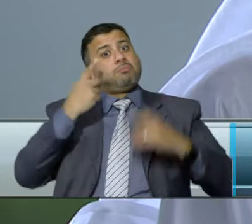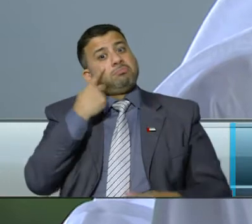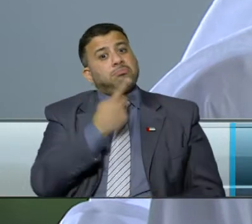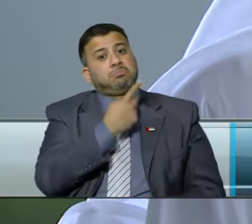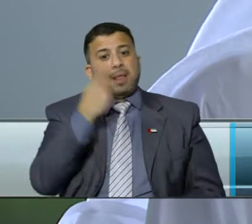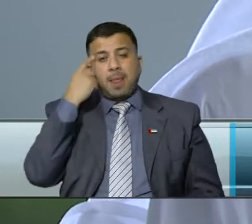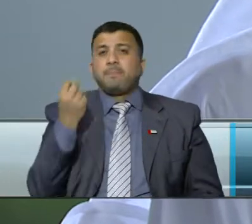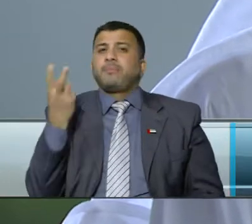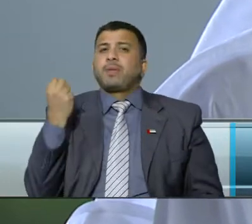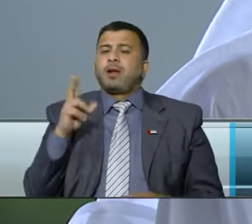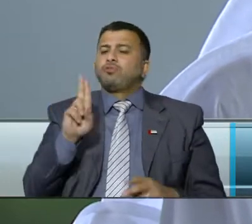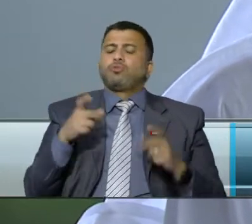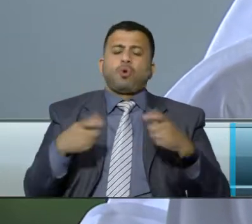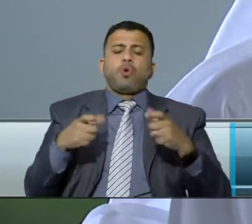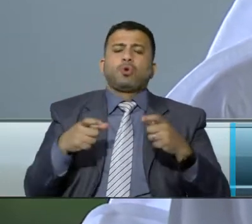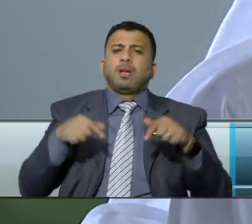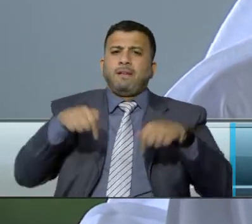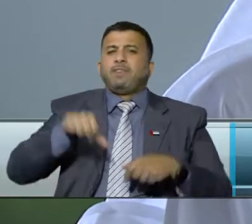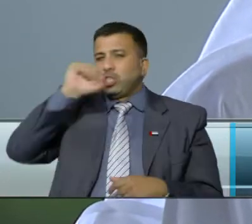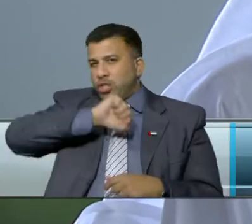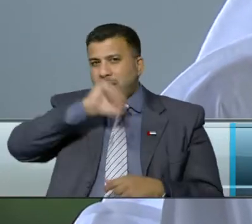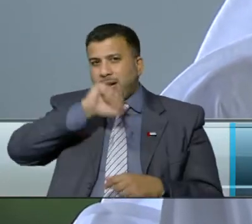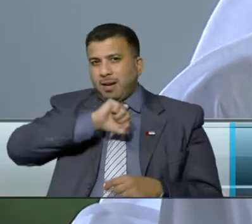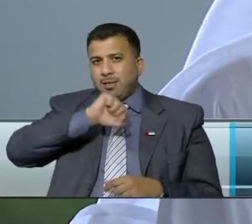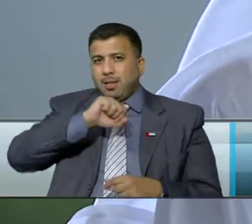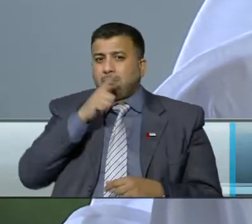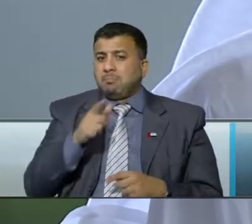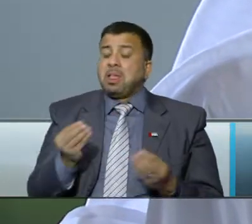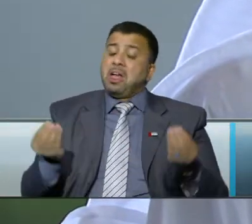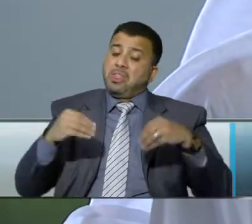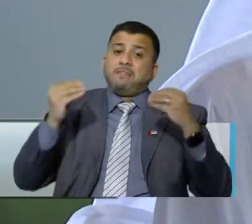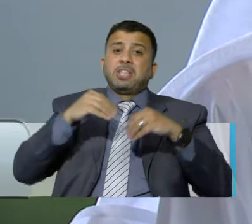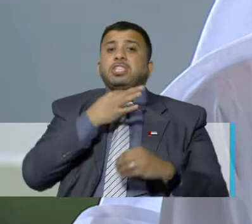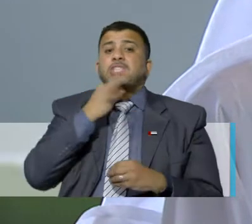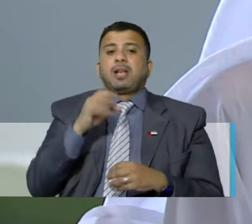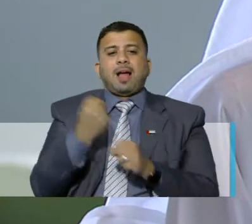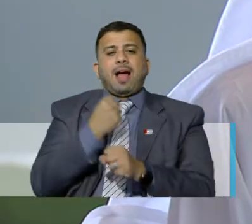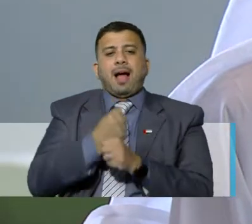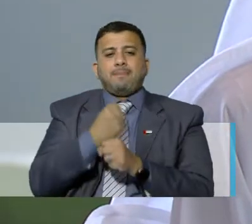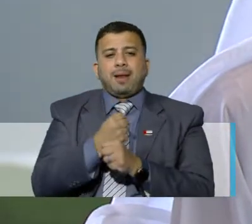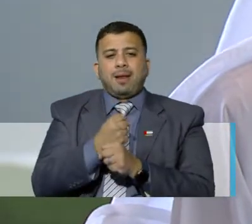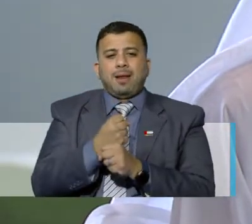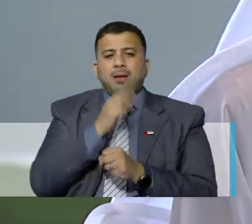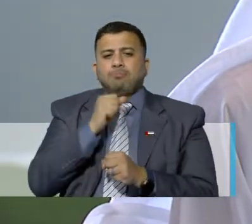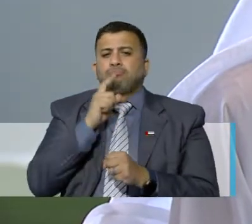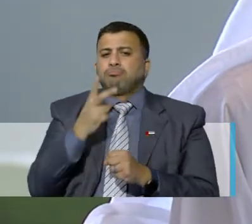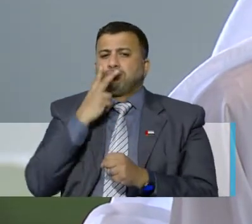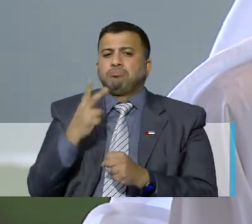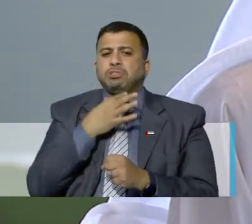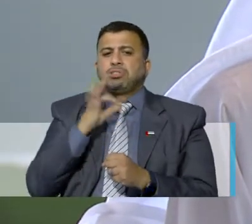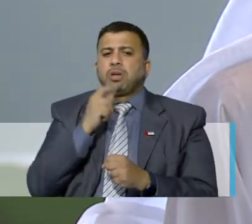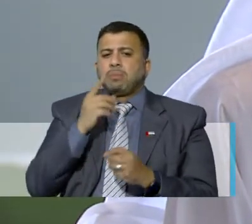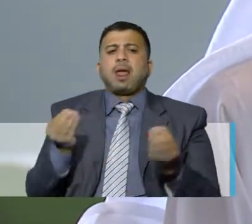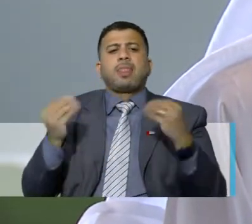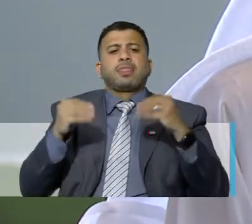صرح الابتكار والتكنولوجيا هنا في إمارة الشارقة، فعلا إضافة جديدة للعمل والمنظور الجديد، بيكون إن شاء الله